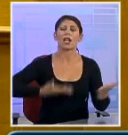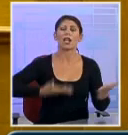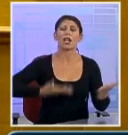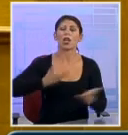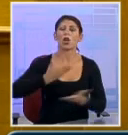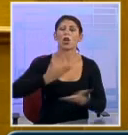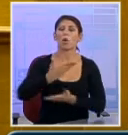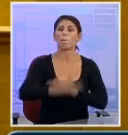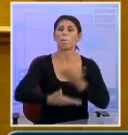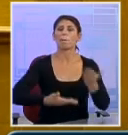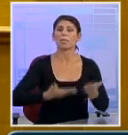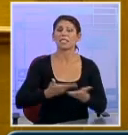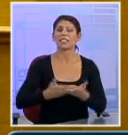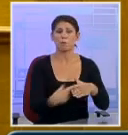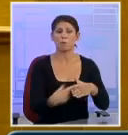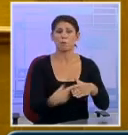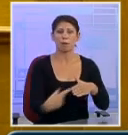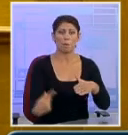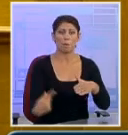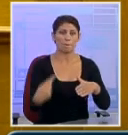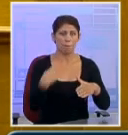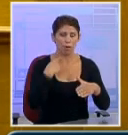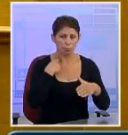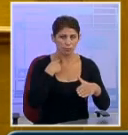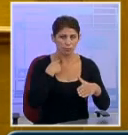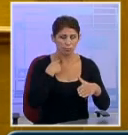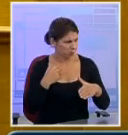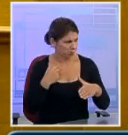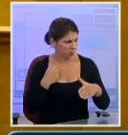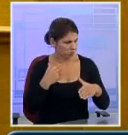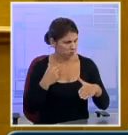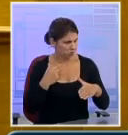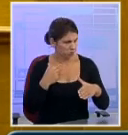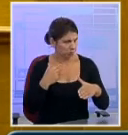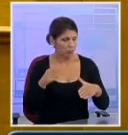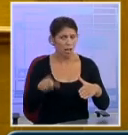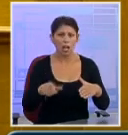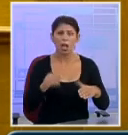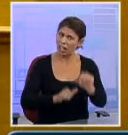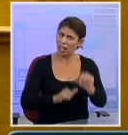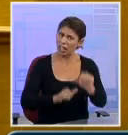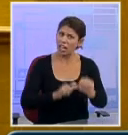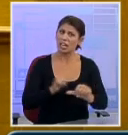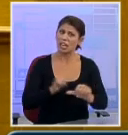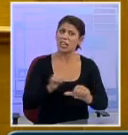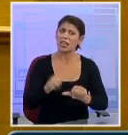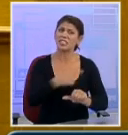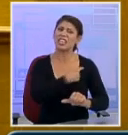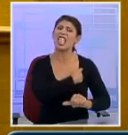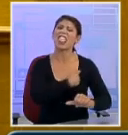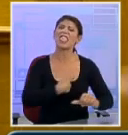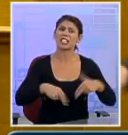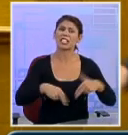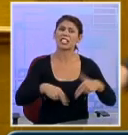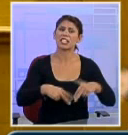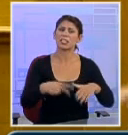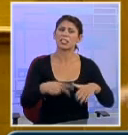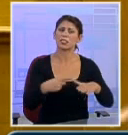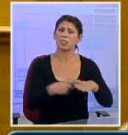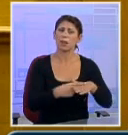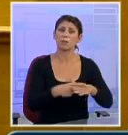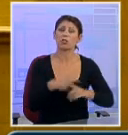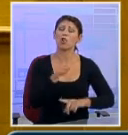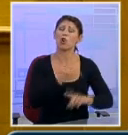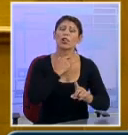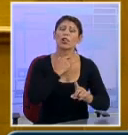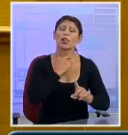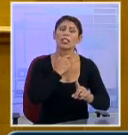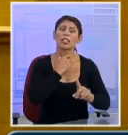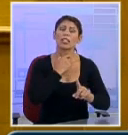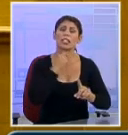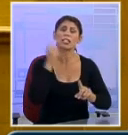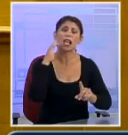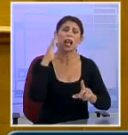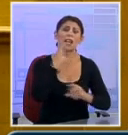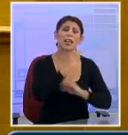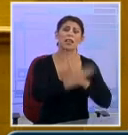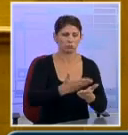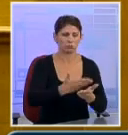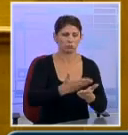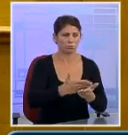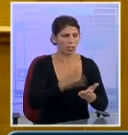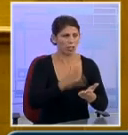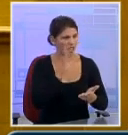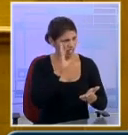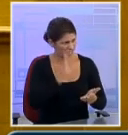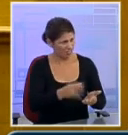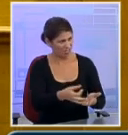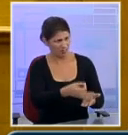ήδη έχετε αλλάξει τις διοικήσεις και όσες δεν έχετε αλλάξει έχουν την έγκρισή σας. Ο κύριος Δραγασάκης δεν έχει αλλάξει τις διοικήσεις δύο